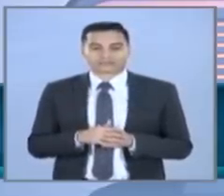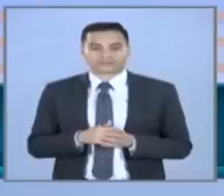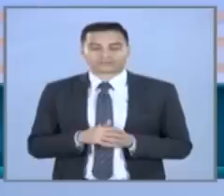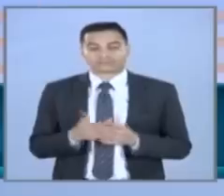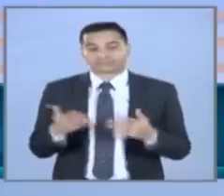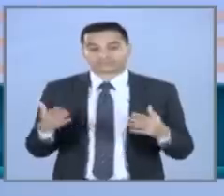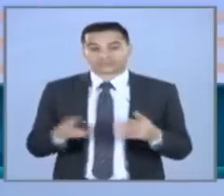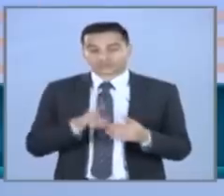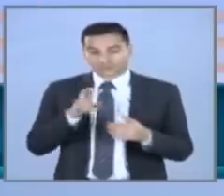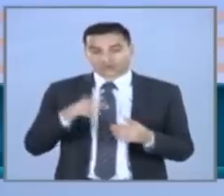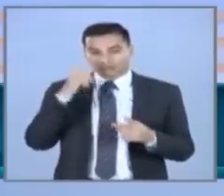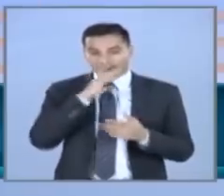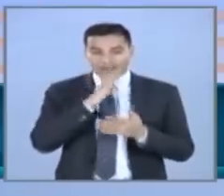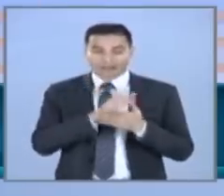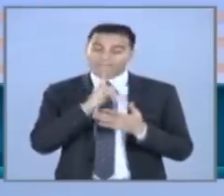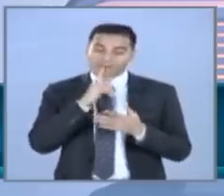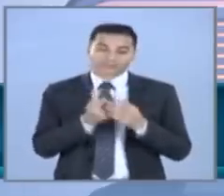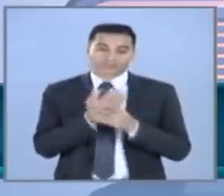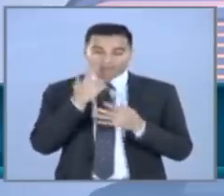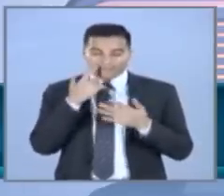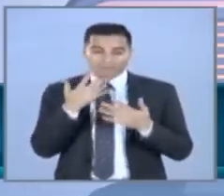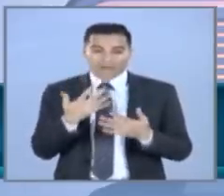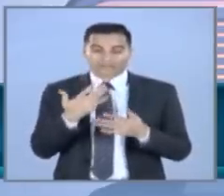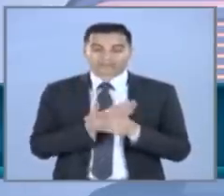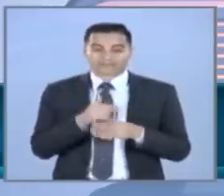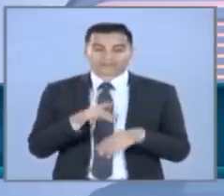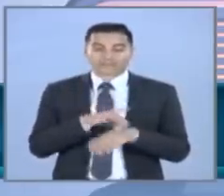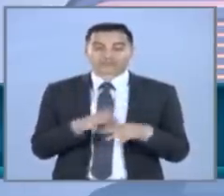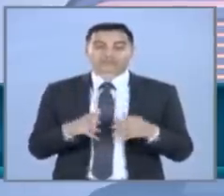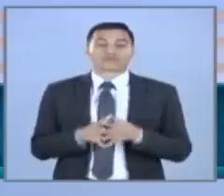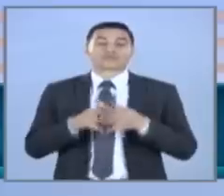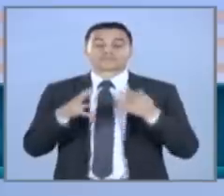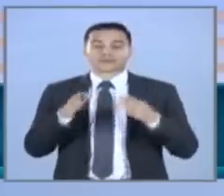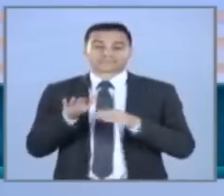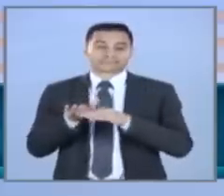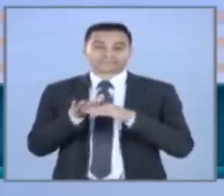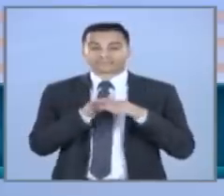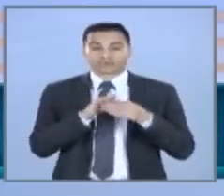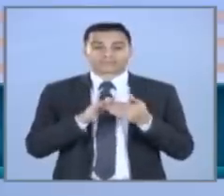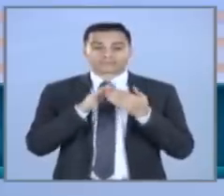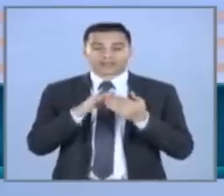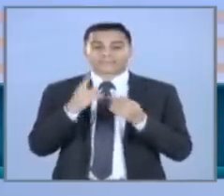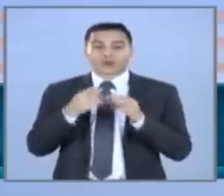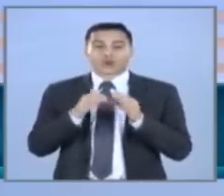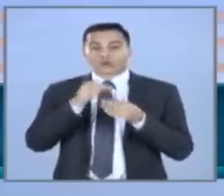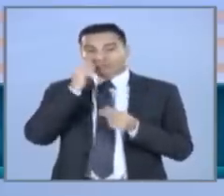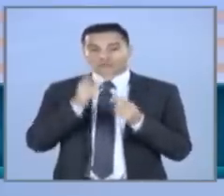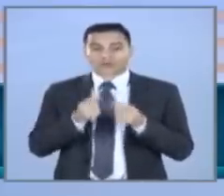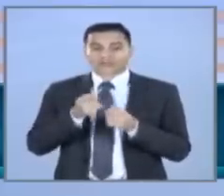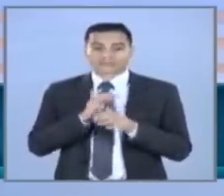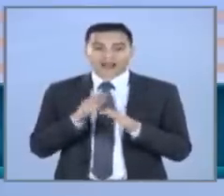هو سؤال صعب الحقيقة، بس هي مفاجأة لما يكون عندنا مستشفى بالحجم ده وعالجت أكتر من